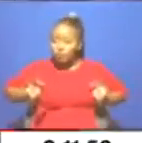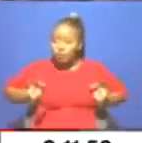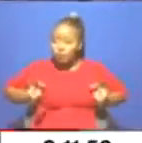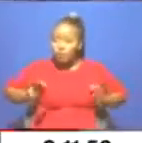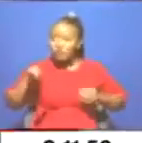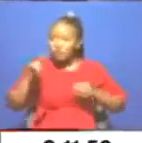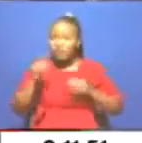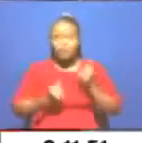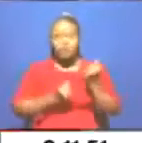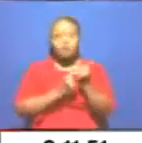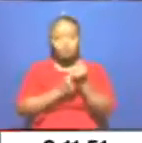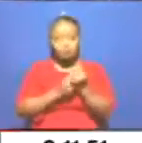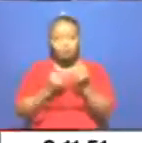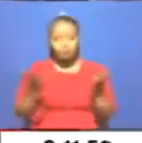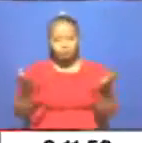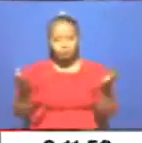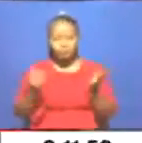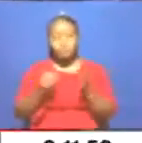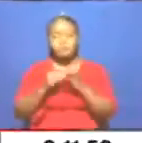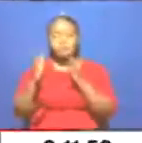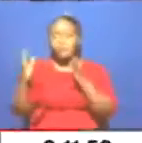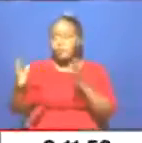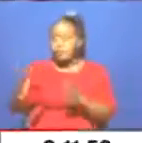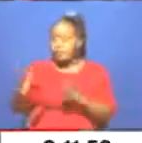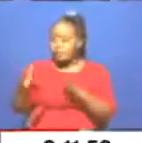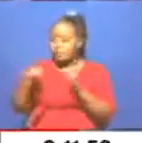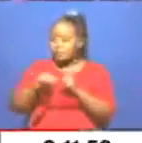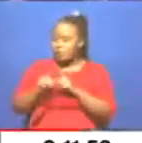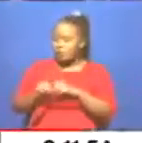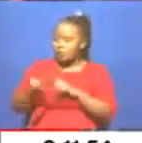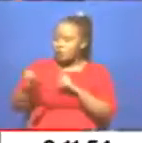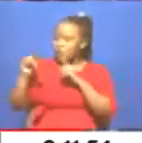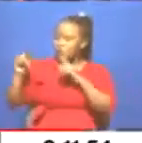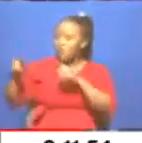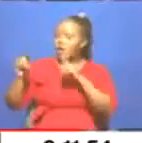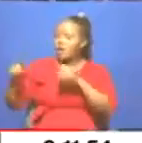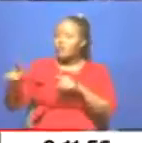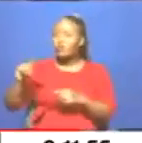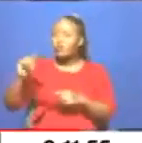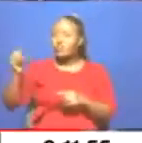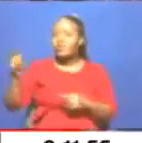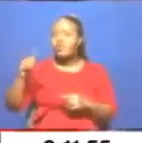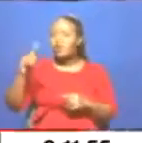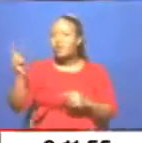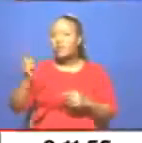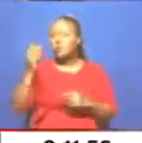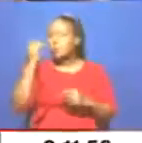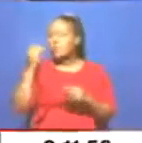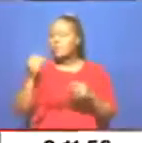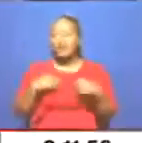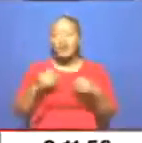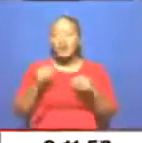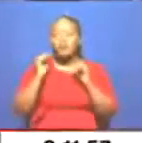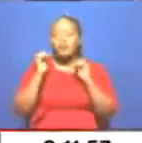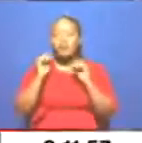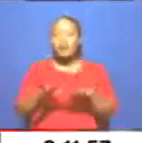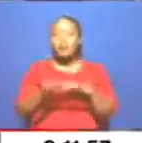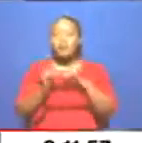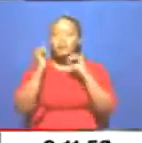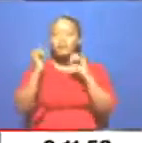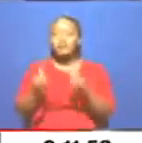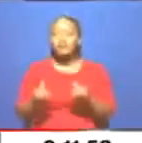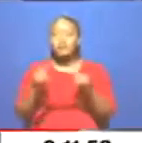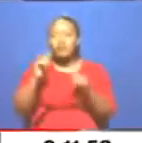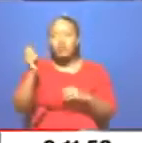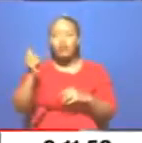mkono? Leaders who accompanied him faulted the Kenya Kwanza Alliance, saying they have nothing new to offer to Kenyans.